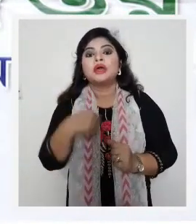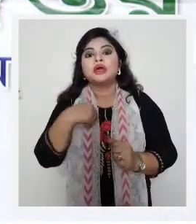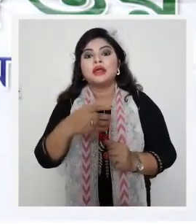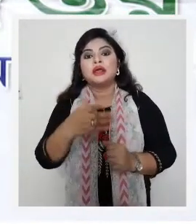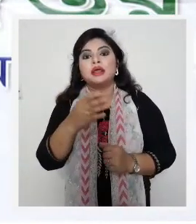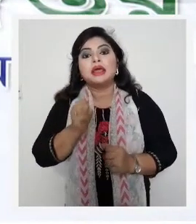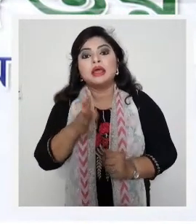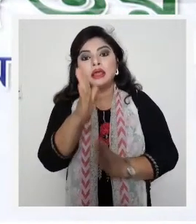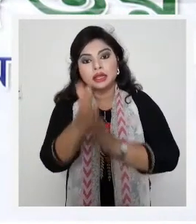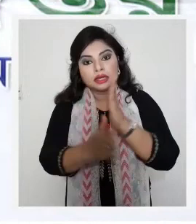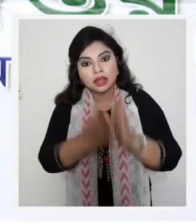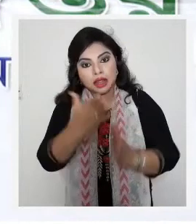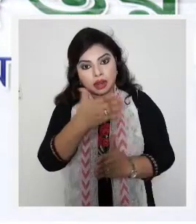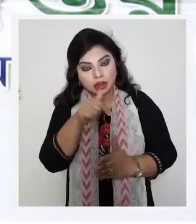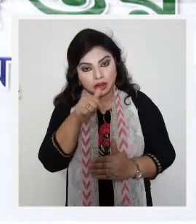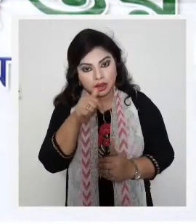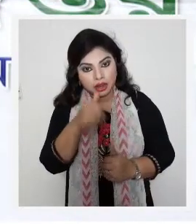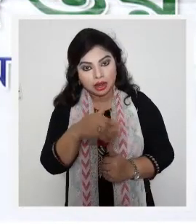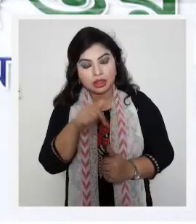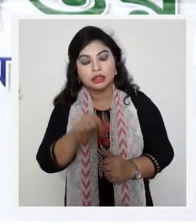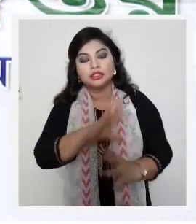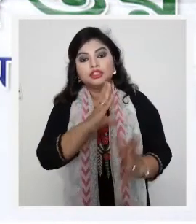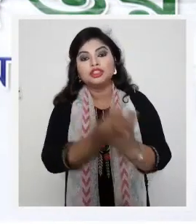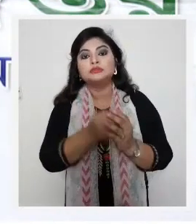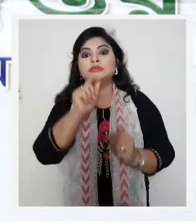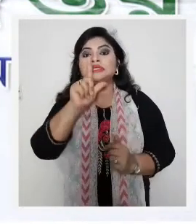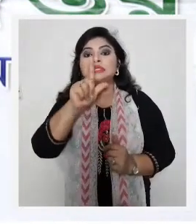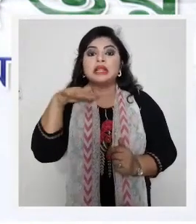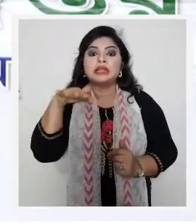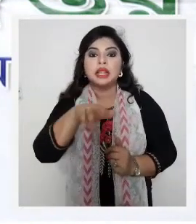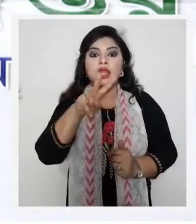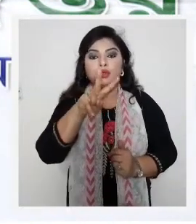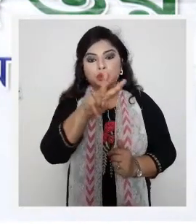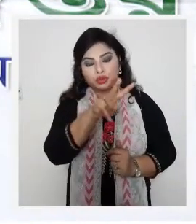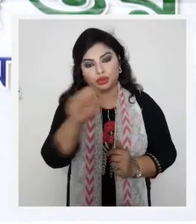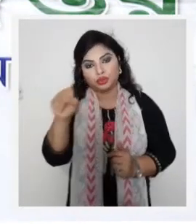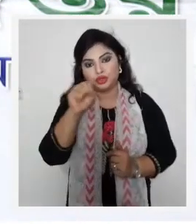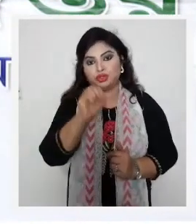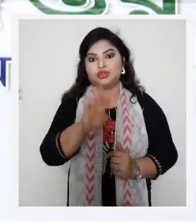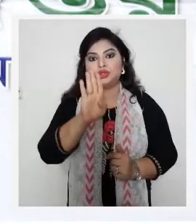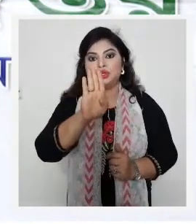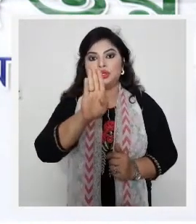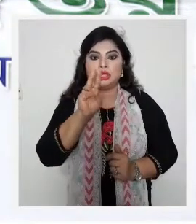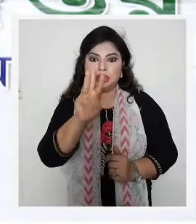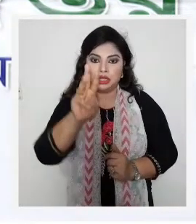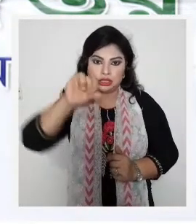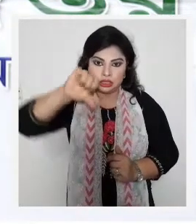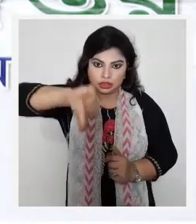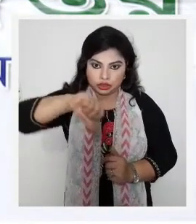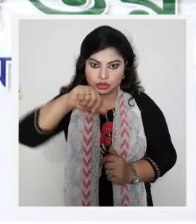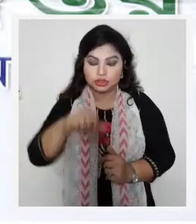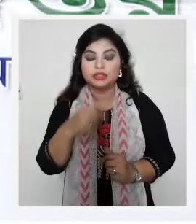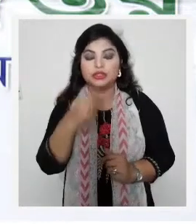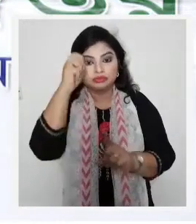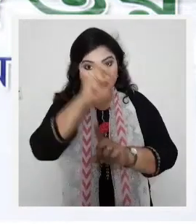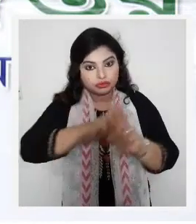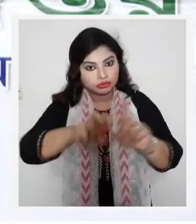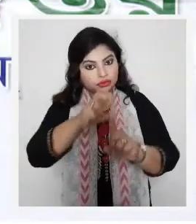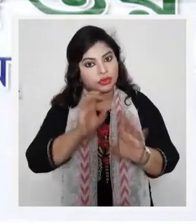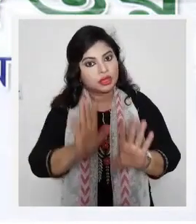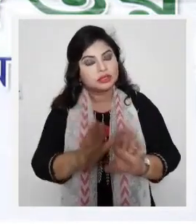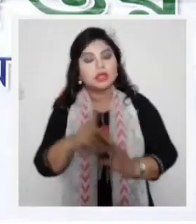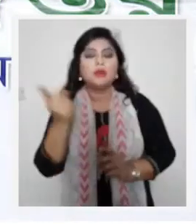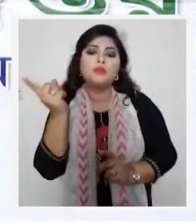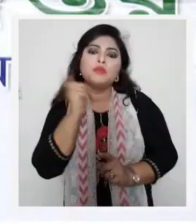বিমানবন্দর, 3টি আন্তর্জাতিক বিমানবন্দর, স্থলবন্দর এবং 2টি সমুদ্রবন্দর এবং ক্যান্টনমেন্ট রেল স্টেশনে এ পর্যন্ত স্ক্রিনিং